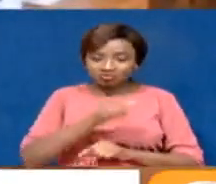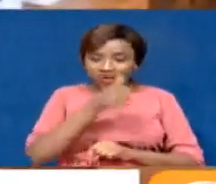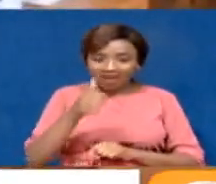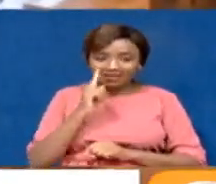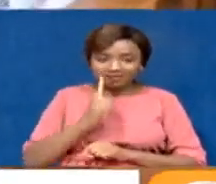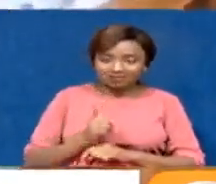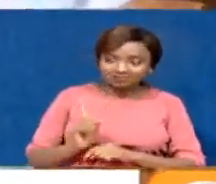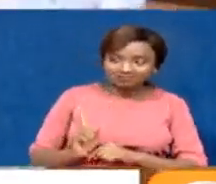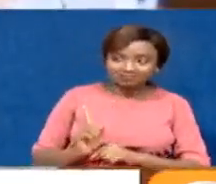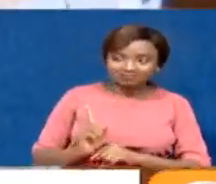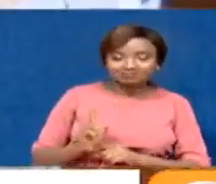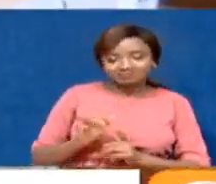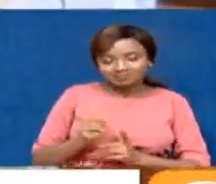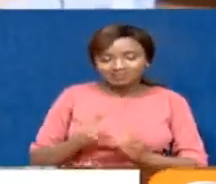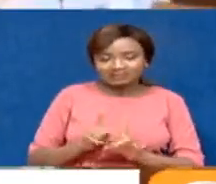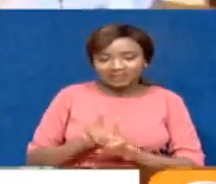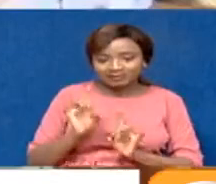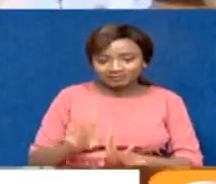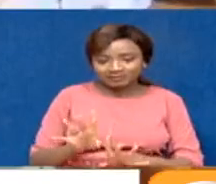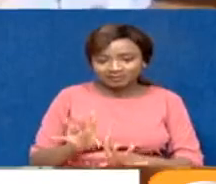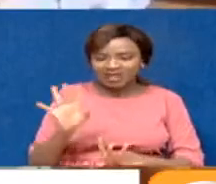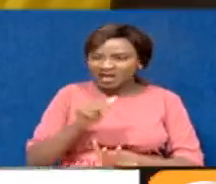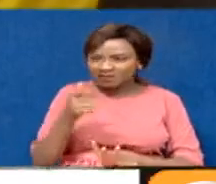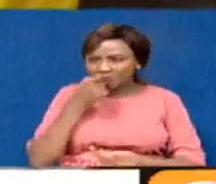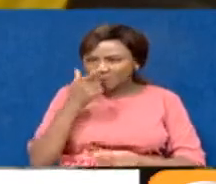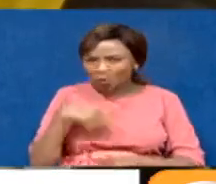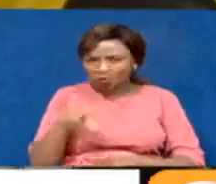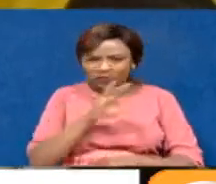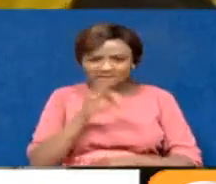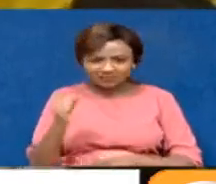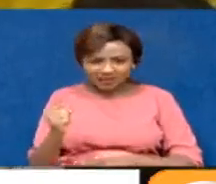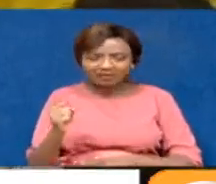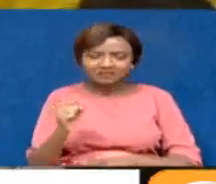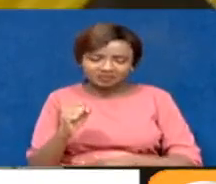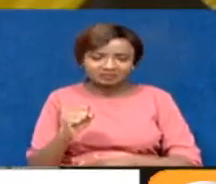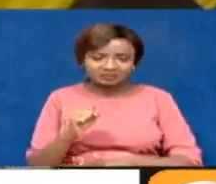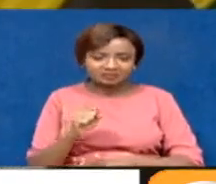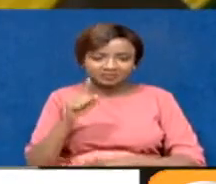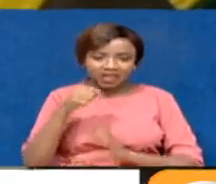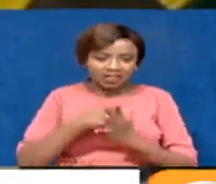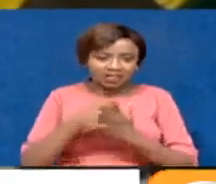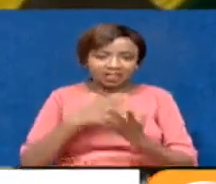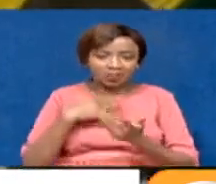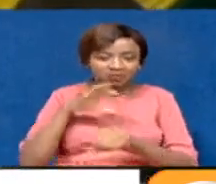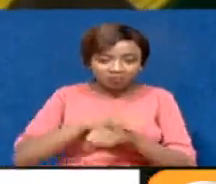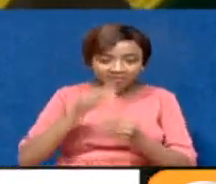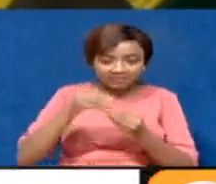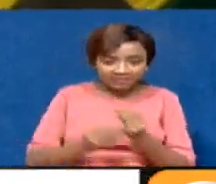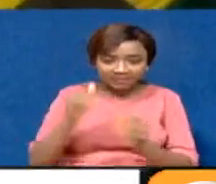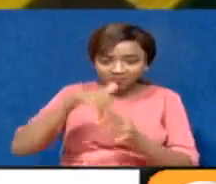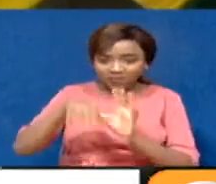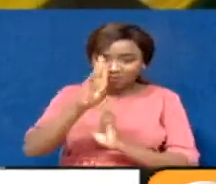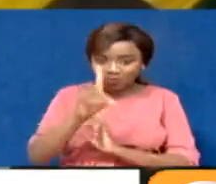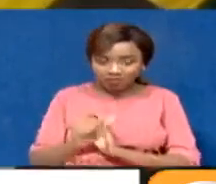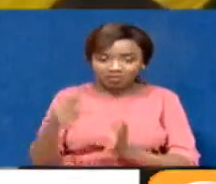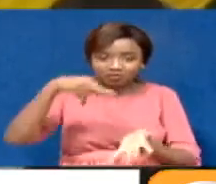sakafu na Joseph Lelmengit mwenye umri wa miaka 35 katika kinyang'anyiro cha kupata tikiti ya UDA ili kuwania kiti